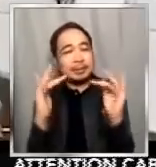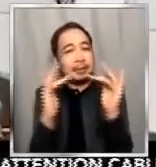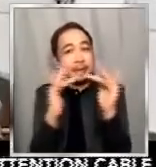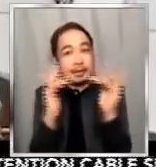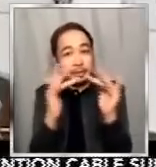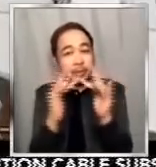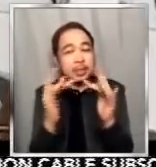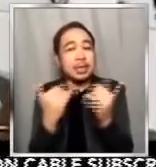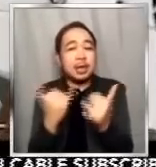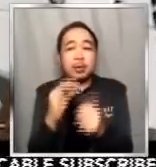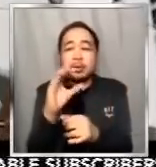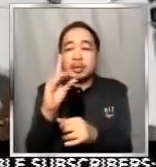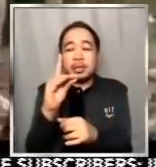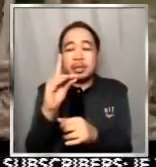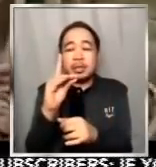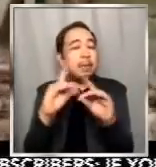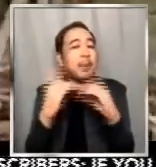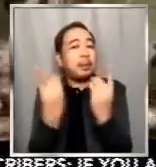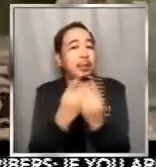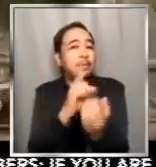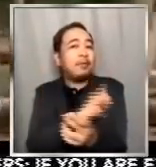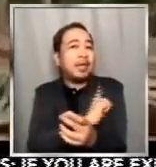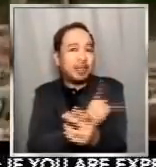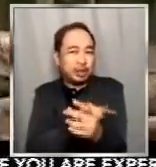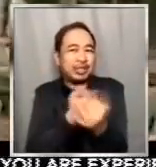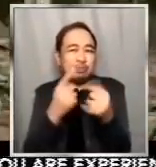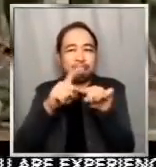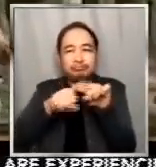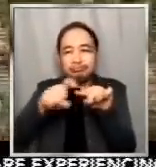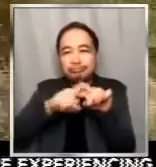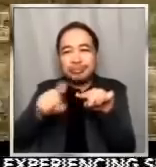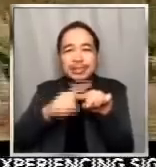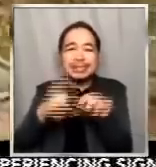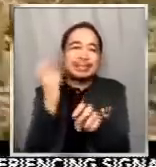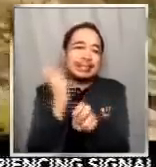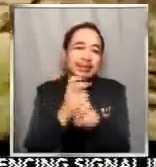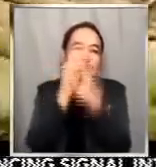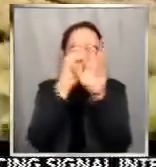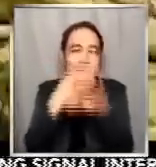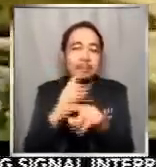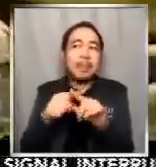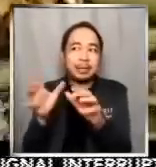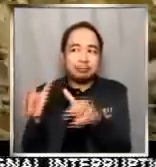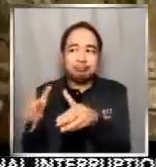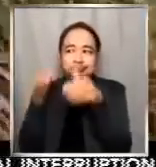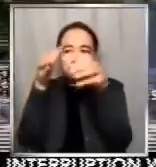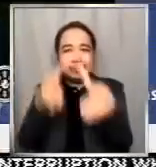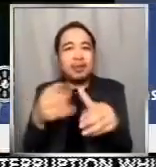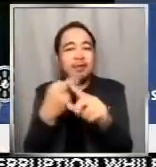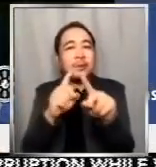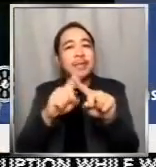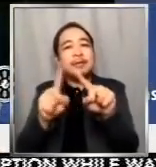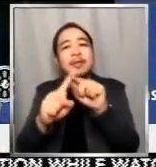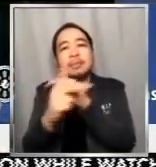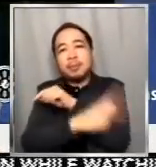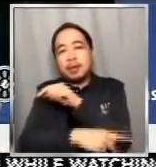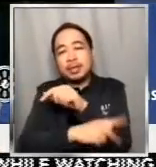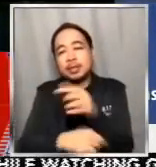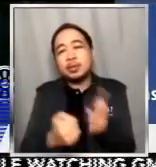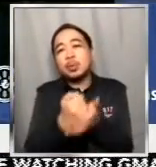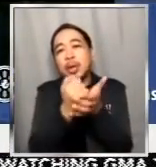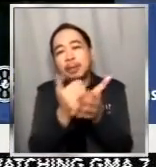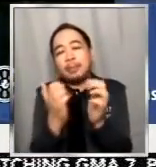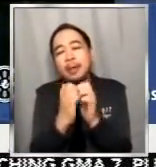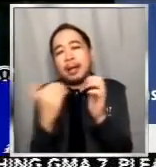ang pagkukumpuni ng kuryente doon bagamat magpapadala na sila ng mga team galing sa ibang mga probinsya para tumulong. We are having